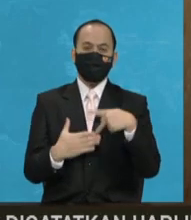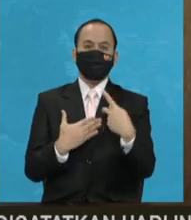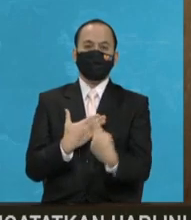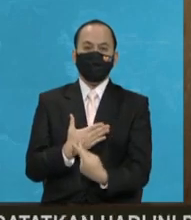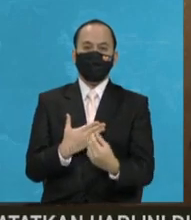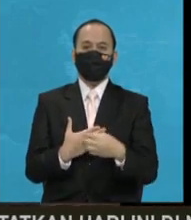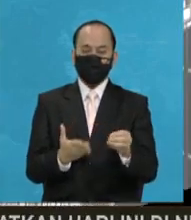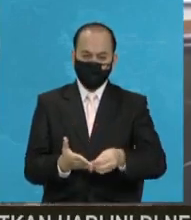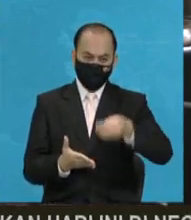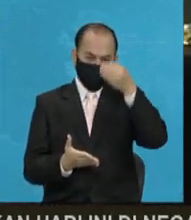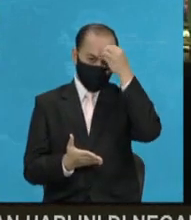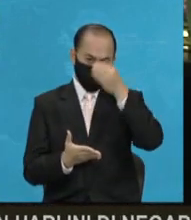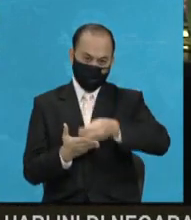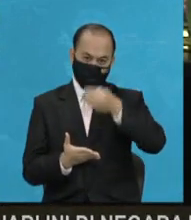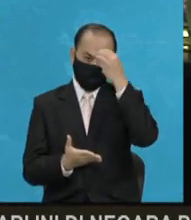educational